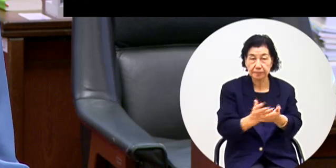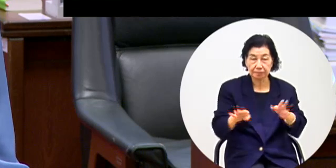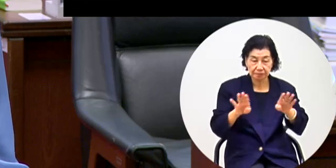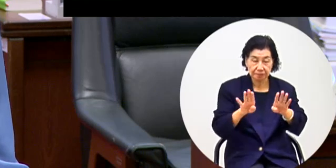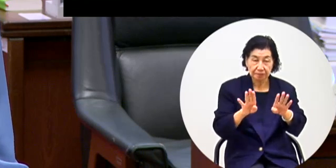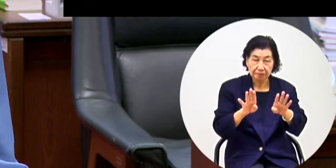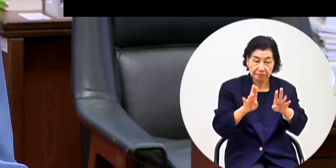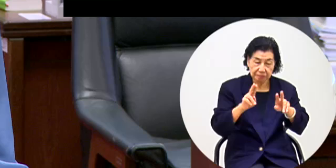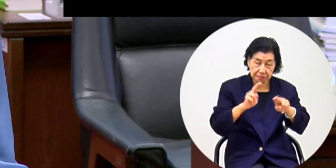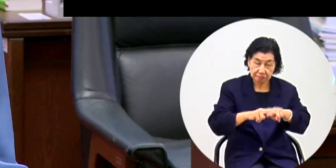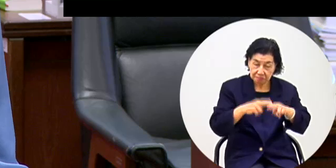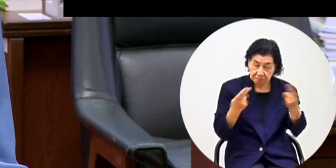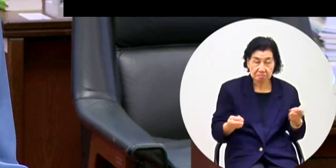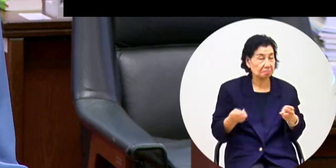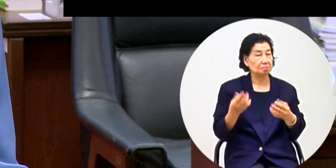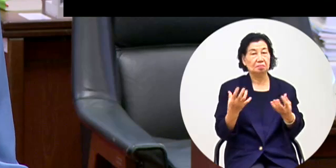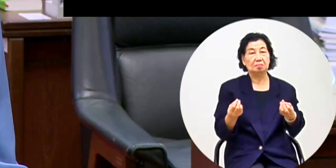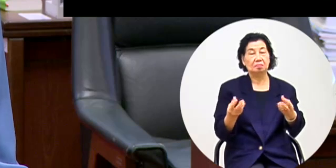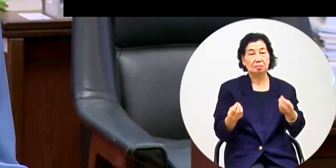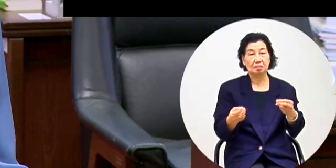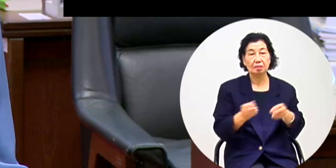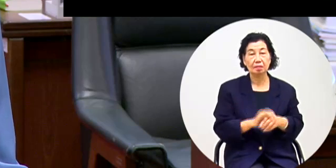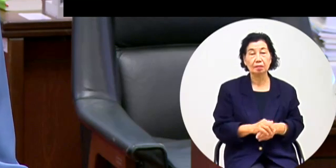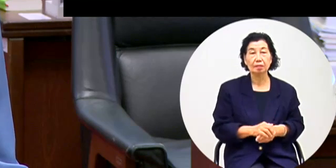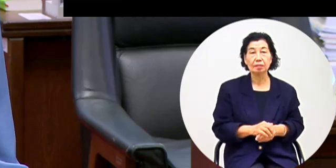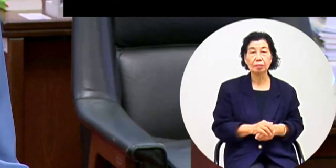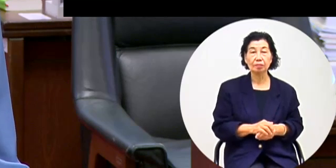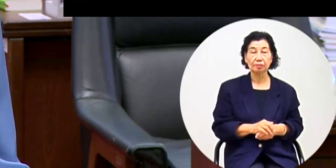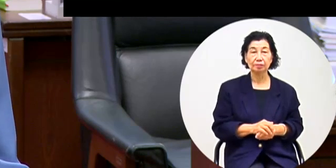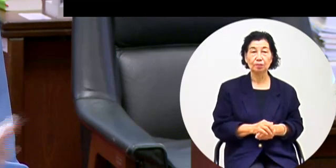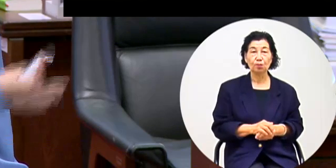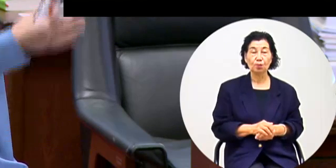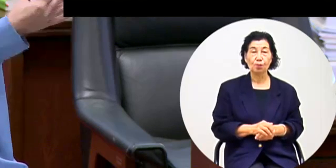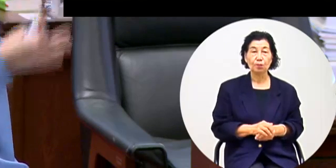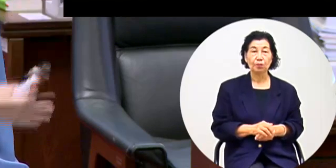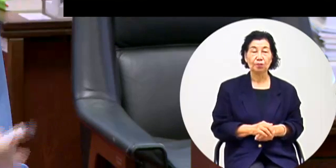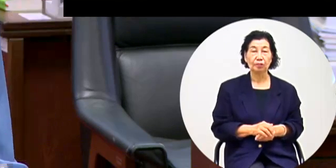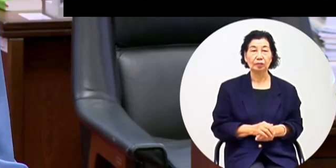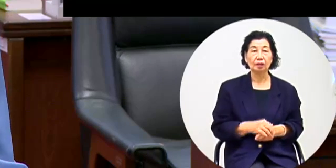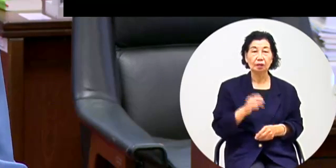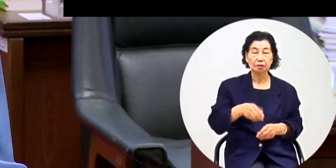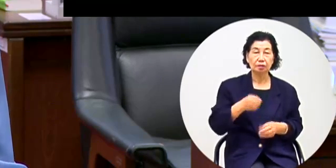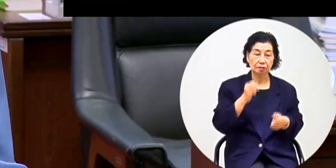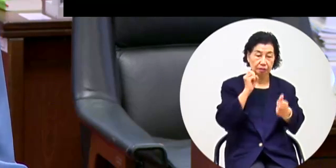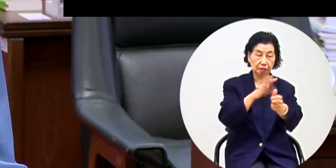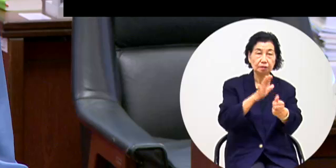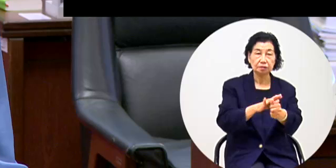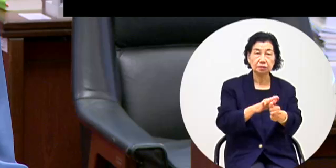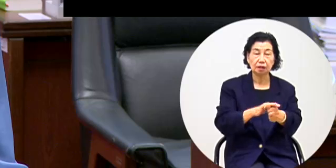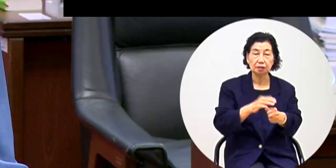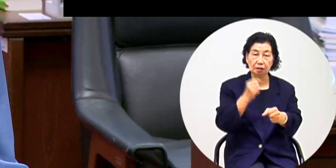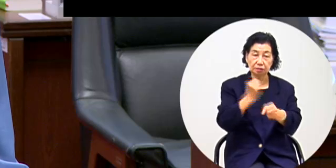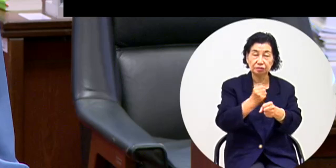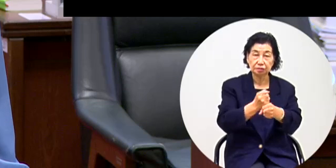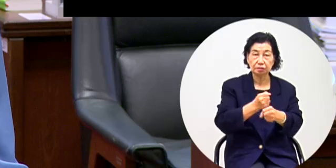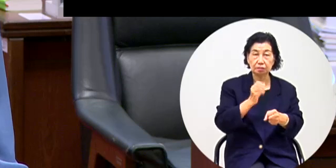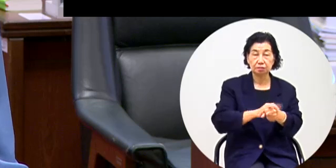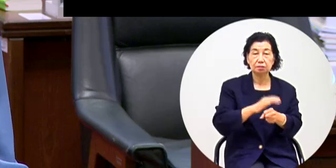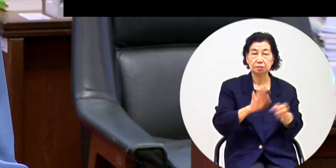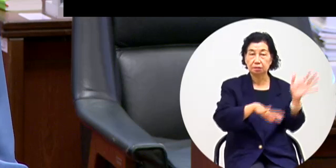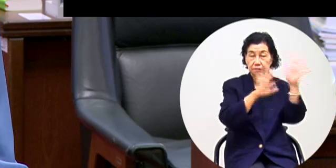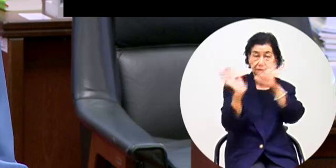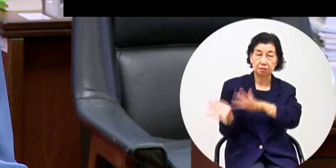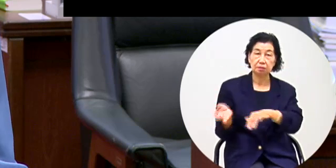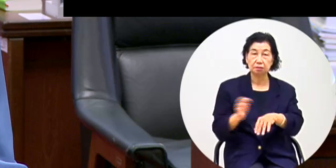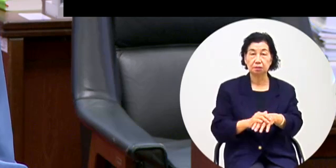们当时有跟他讲，拜托你也承诺一下你要怎么做。现在他的垃圾也是全台四串啊，这